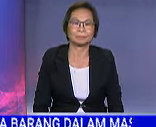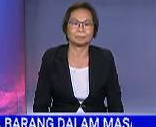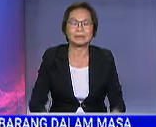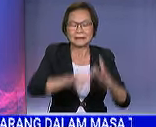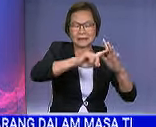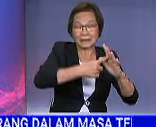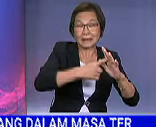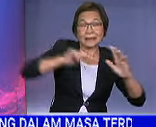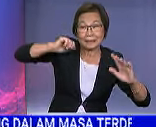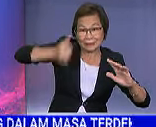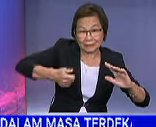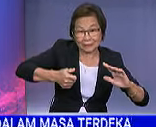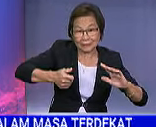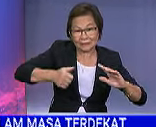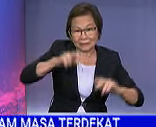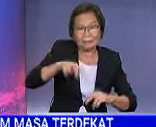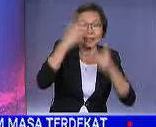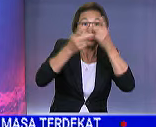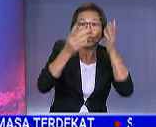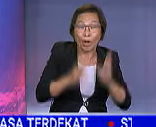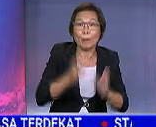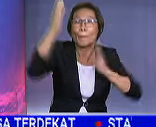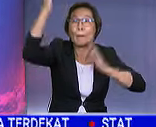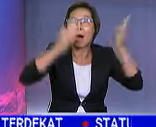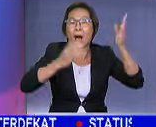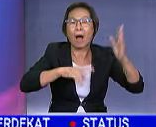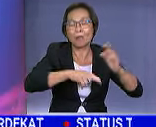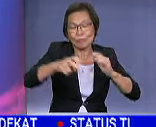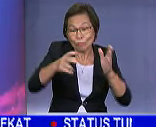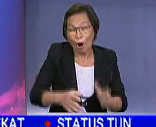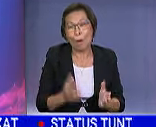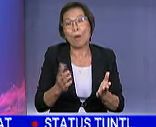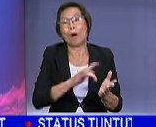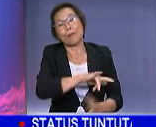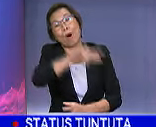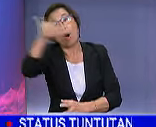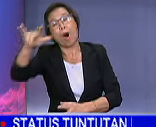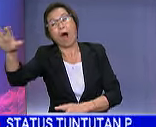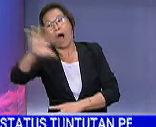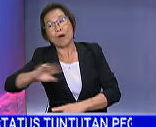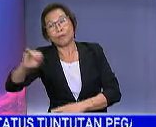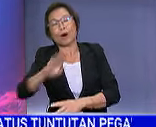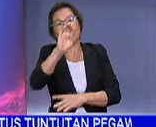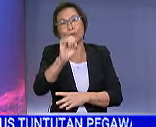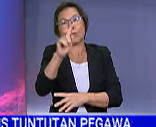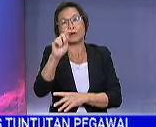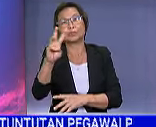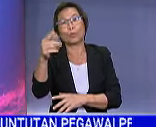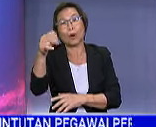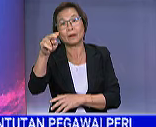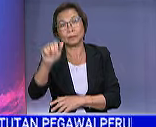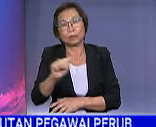Dan berkuasa esok pula, pengembara Malaysia yang mahu melawat Afrika Selatan, Botswana,